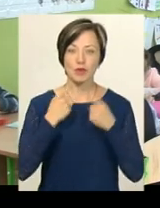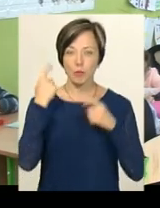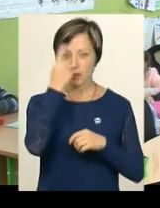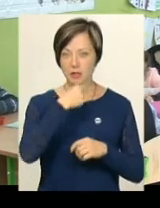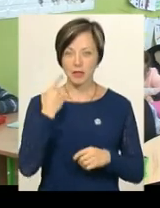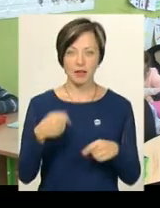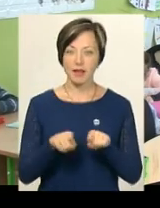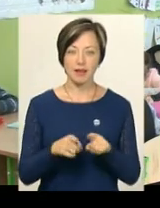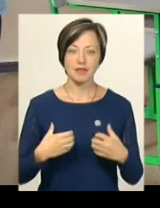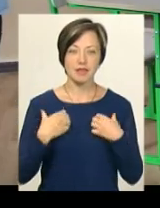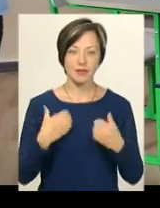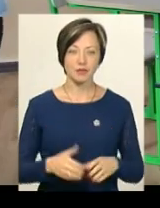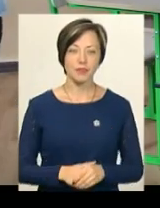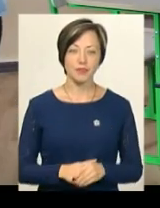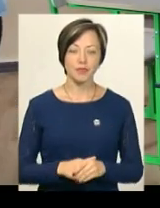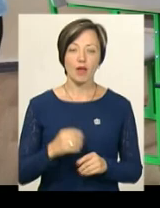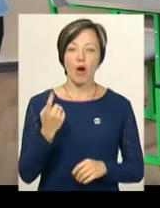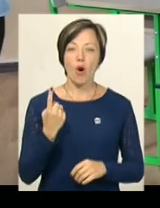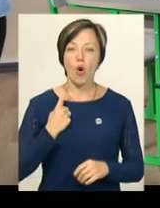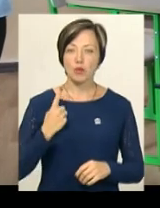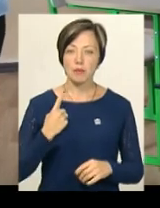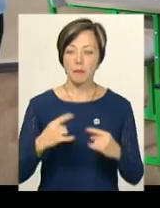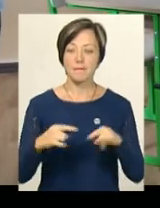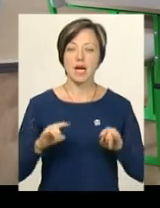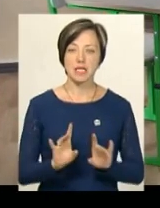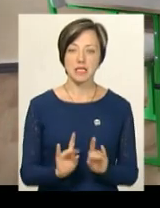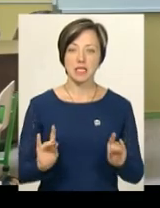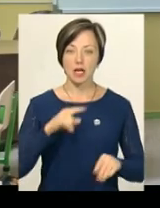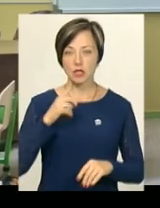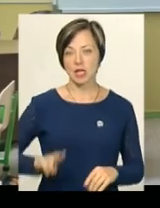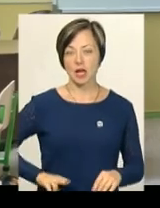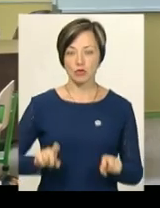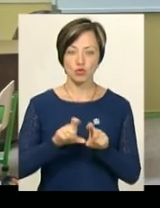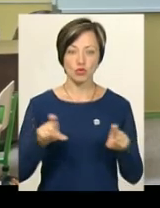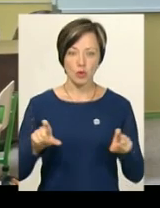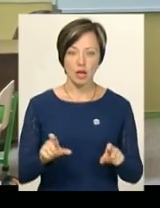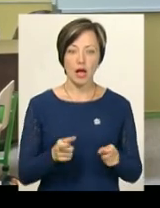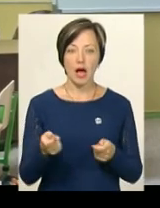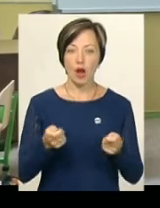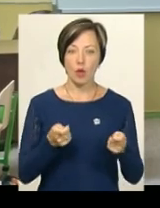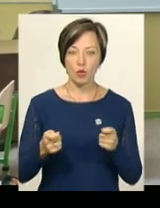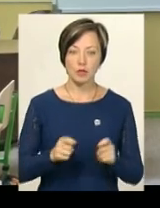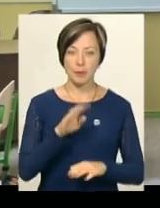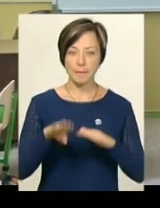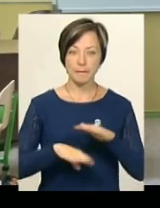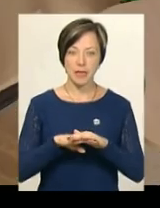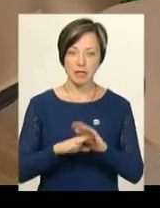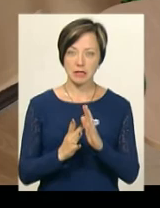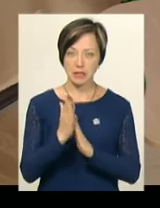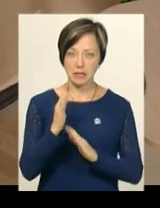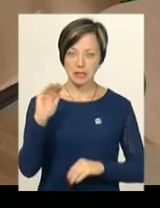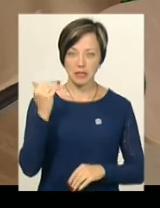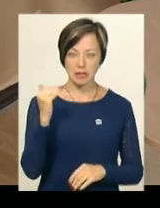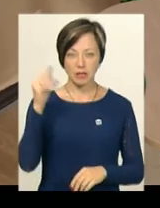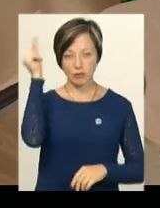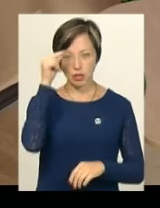обличчя. Їм не так страшно. Одномісні парти і стільці, каже директор школи Лариса Пастух, регулюються під зріст дитини. Навчатися